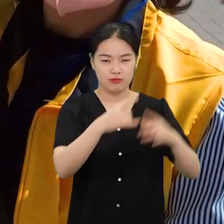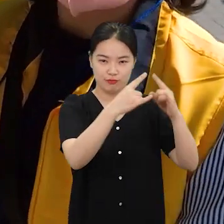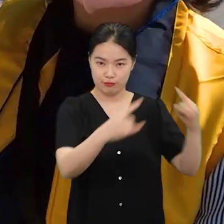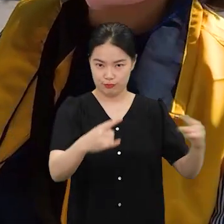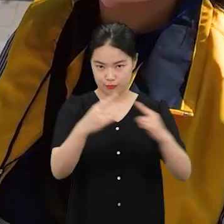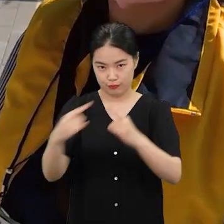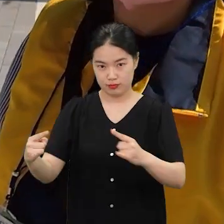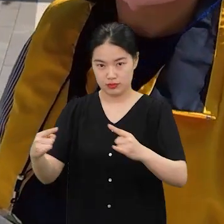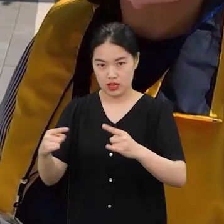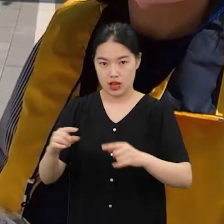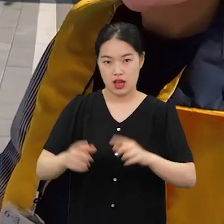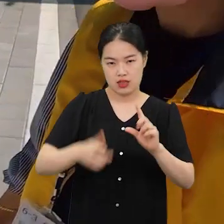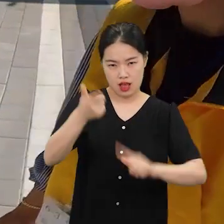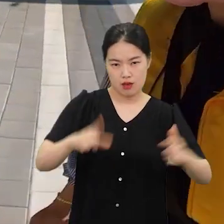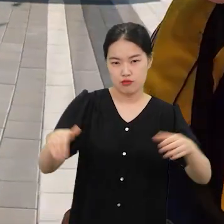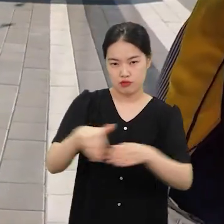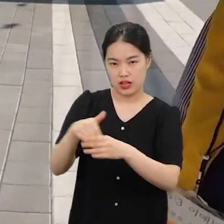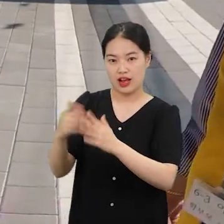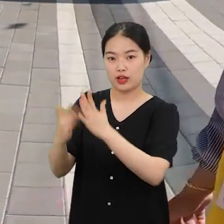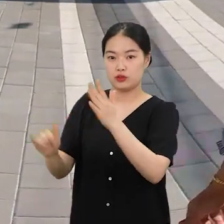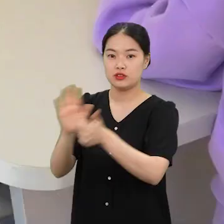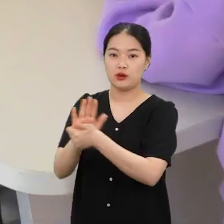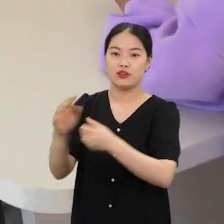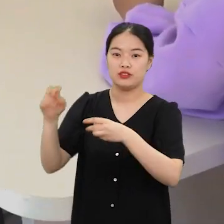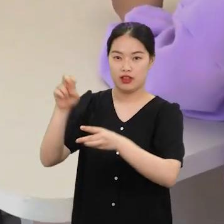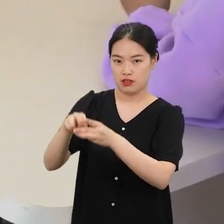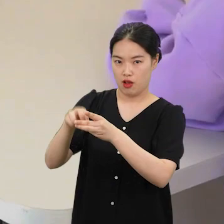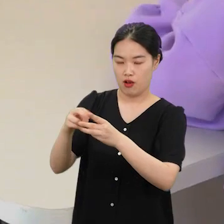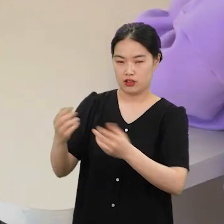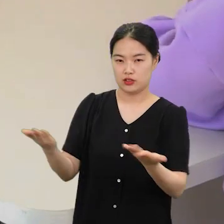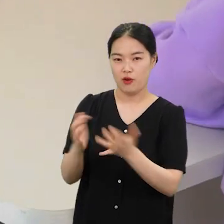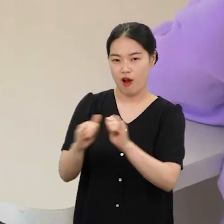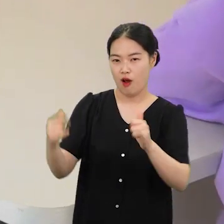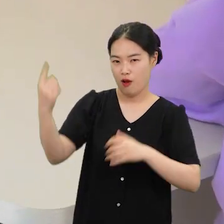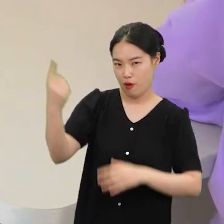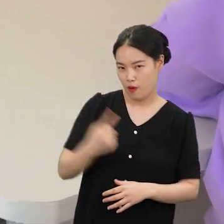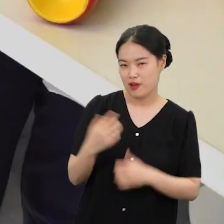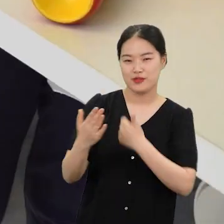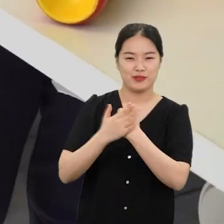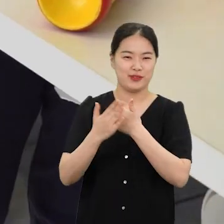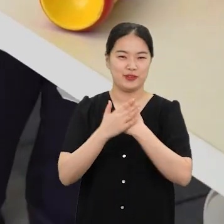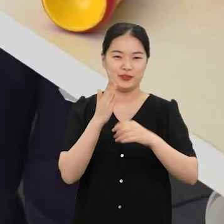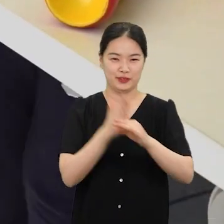다문화가족센터에서 나오셔가지고 지금 아이들 체험을 해주고 있거든요. 우리 아이들 너무 신나해요.